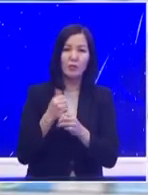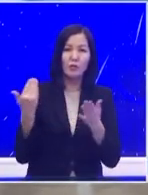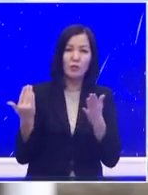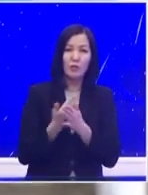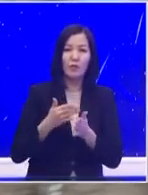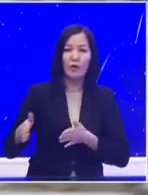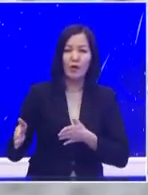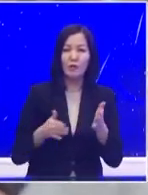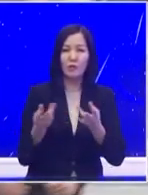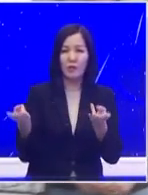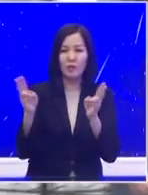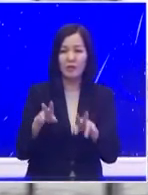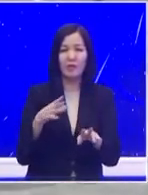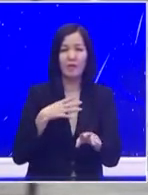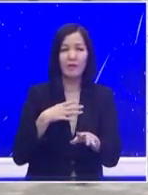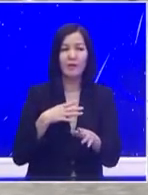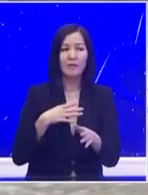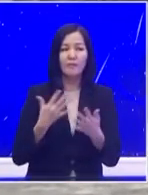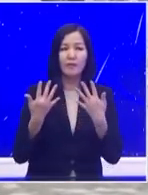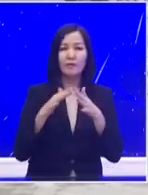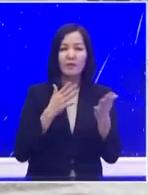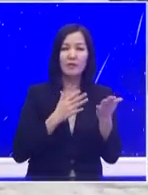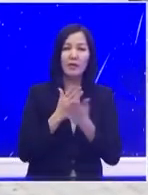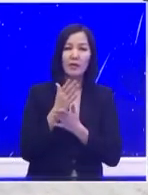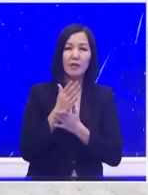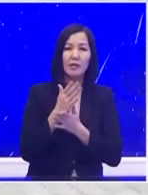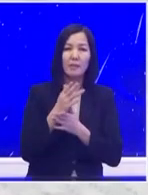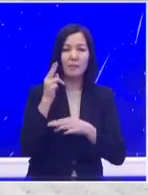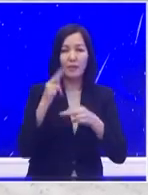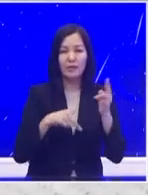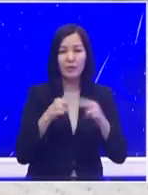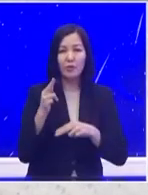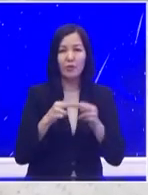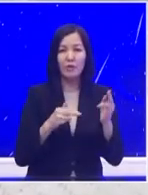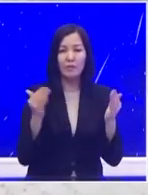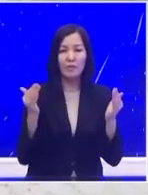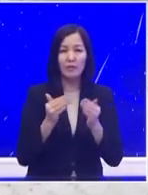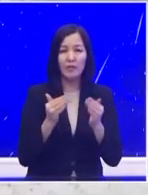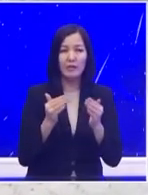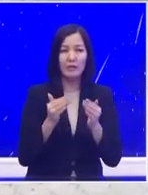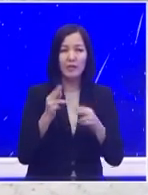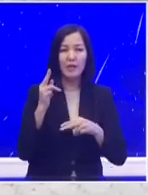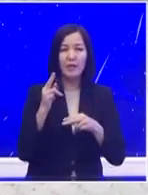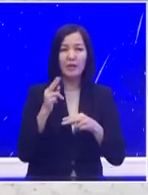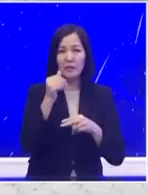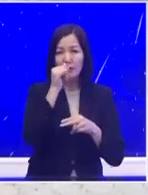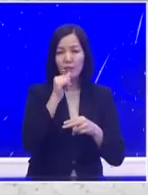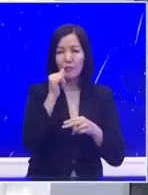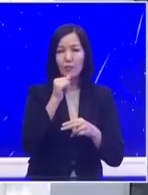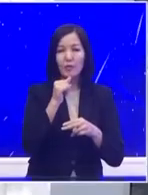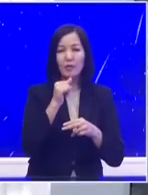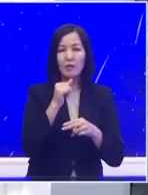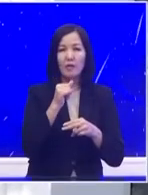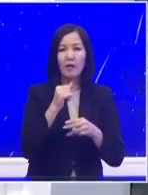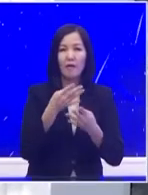арку. При въезде в село Жансугуров местные власти построили мини-сквер. Однако при строительстве не учли пару моментов.